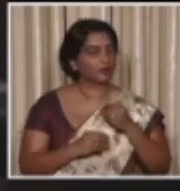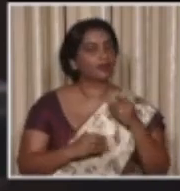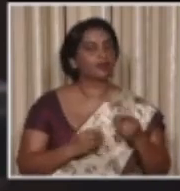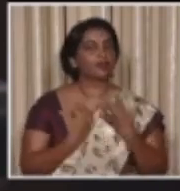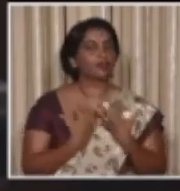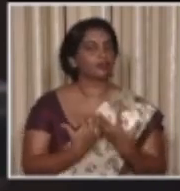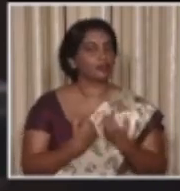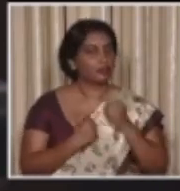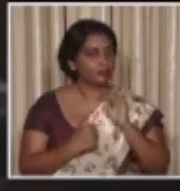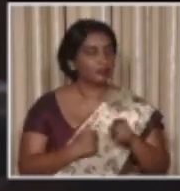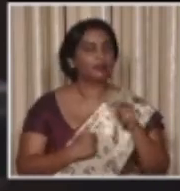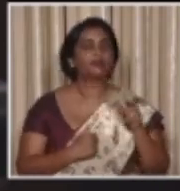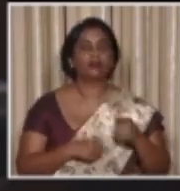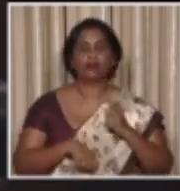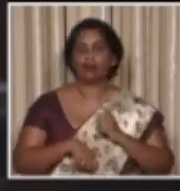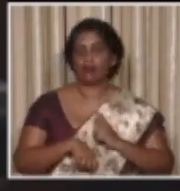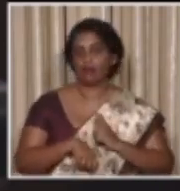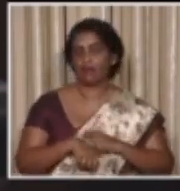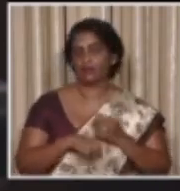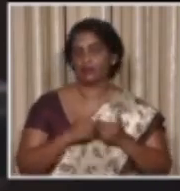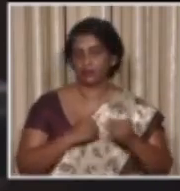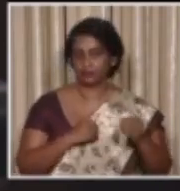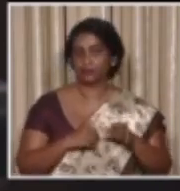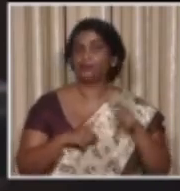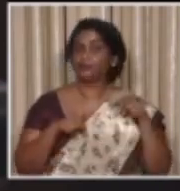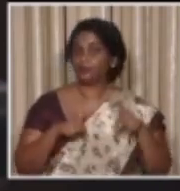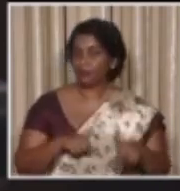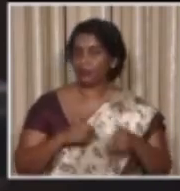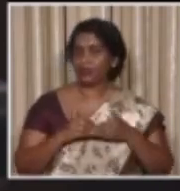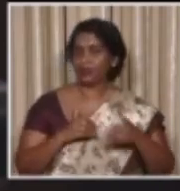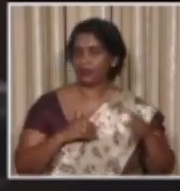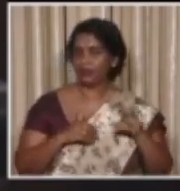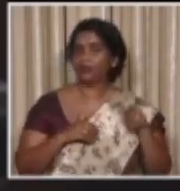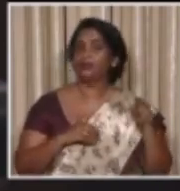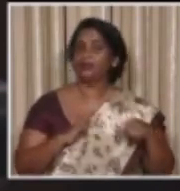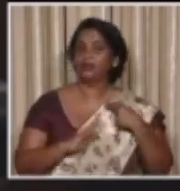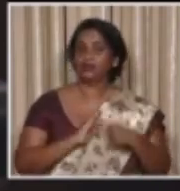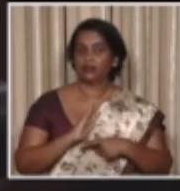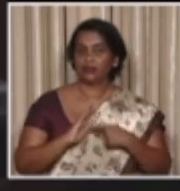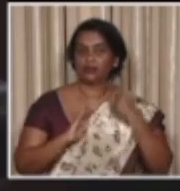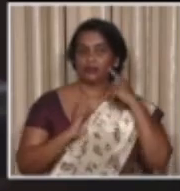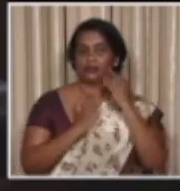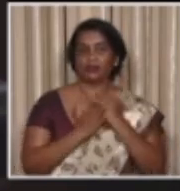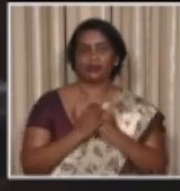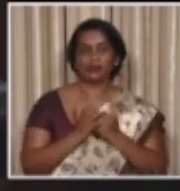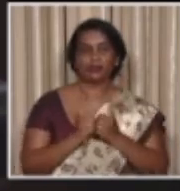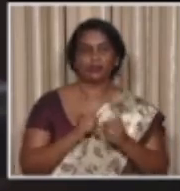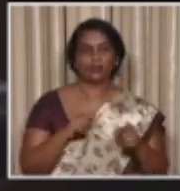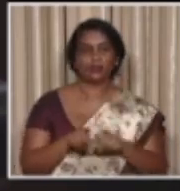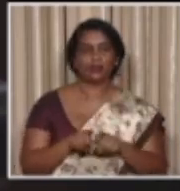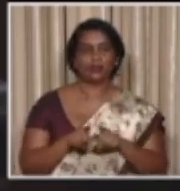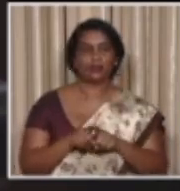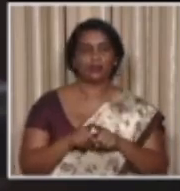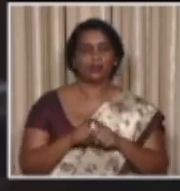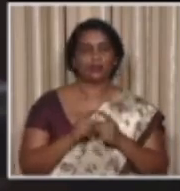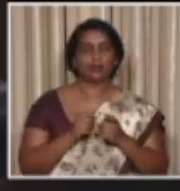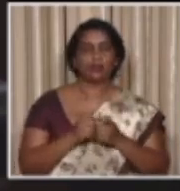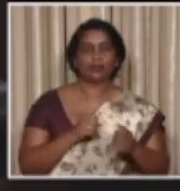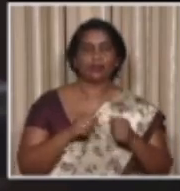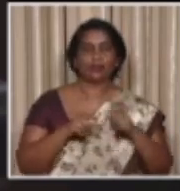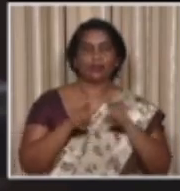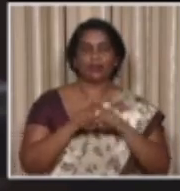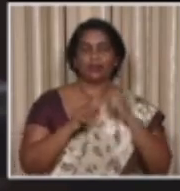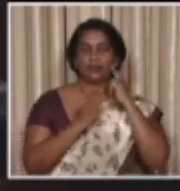ලබා ගැනීමට තියෙන අවස්ථාව ඇති කරන්නේ දැන් අද වෙනකොට මේ රටේ මීළඟ ජනාධිපතිවරණය ගැන කතා